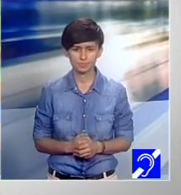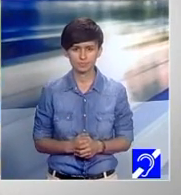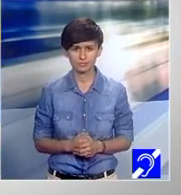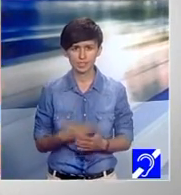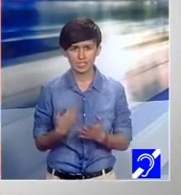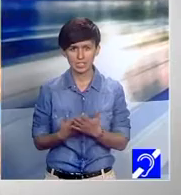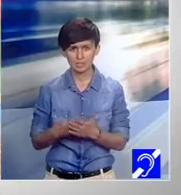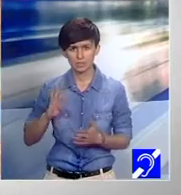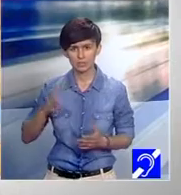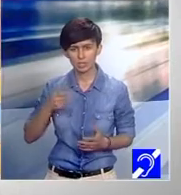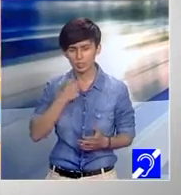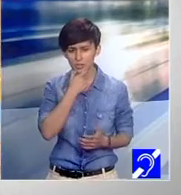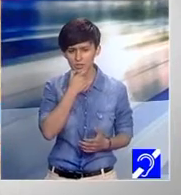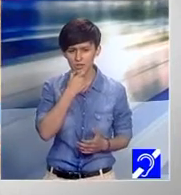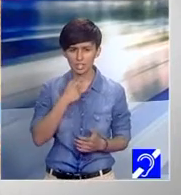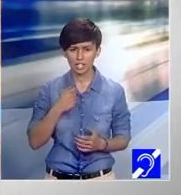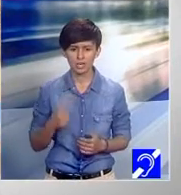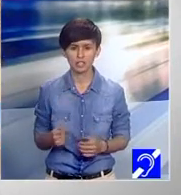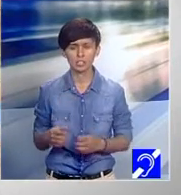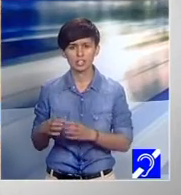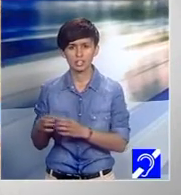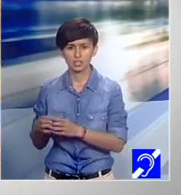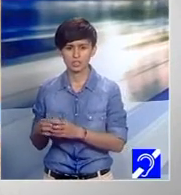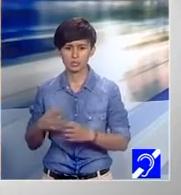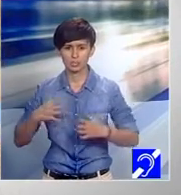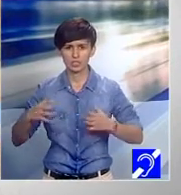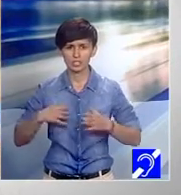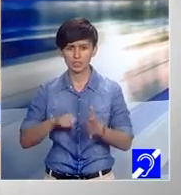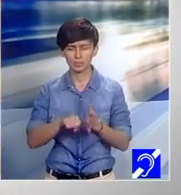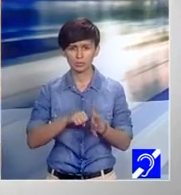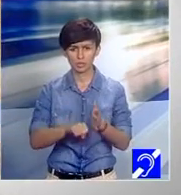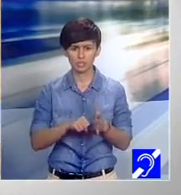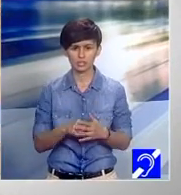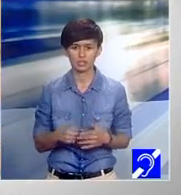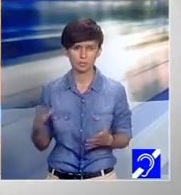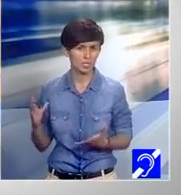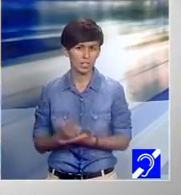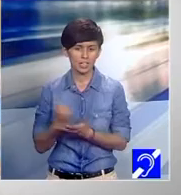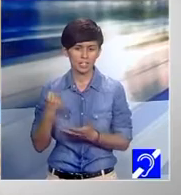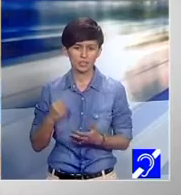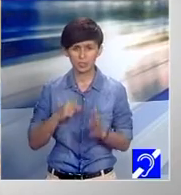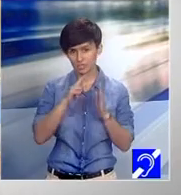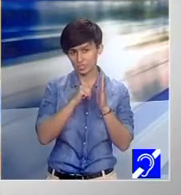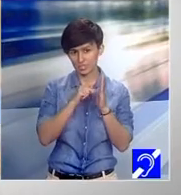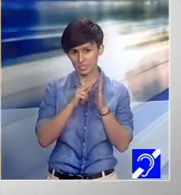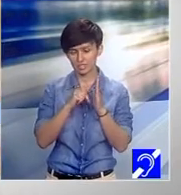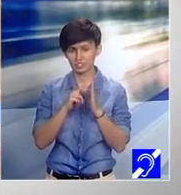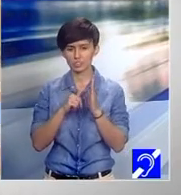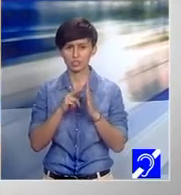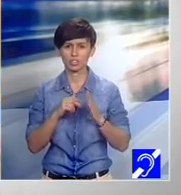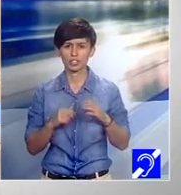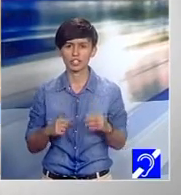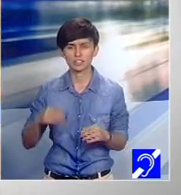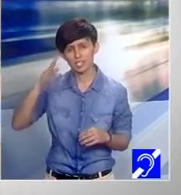Pentru al patrulea an consecutiv, membrii trupei de teatru și film Create Acting Joy au reușit să coloreze zilele lungi ale pacienților